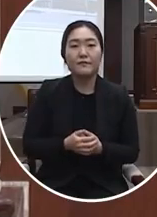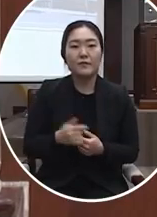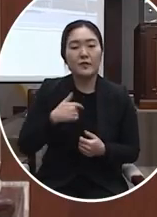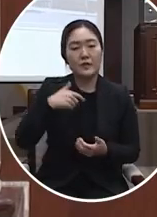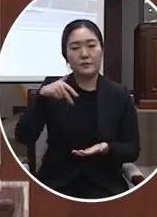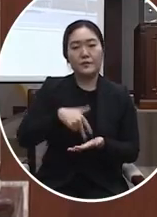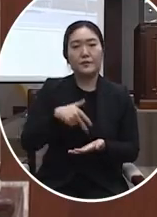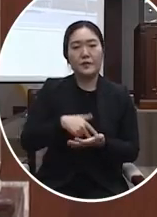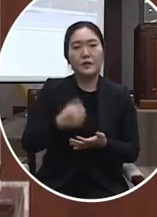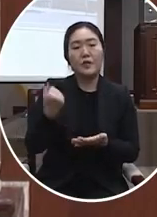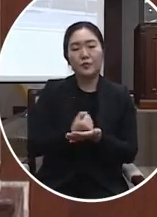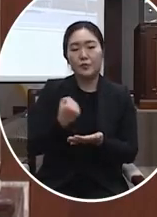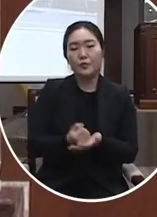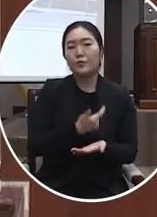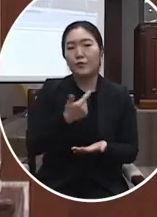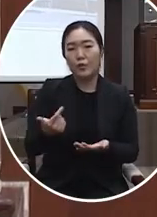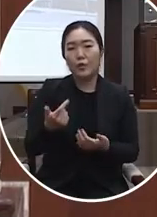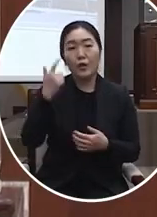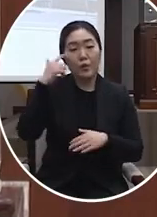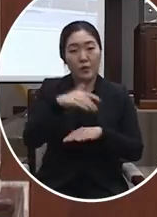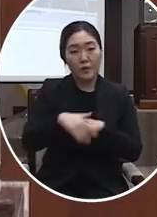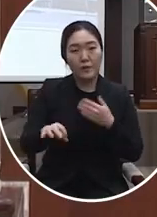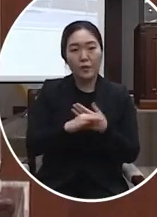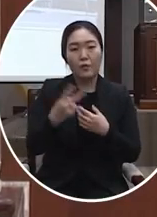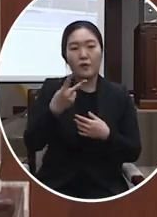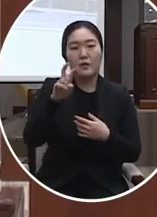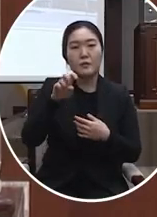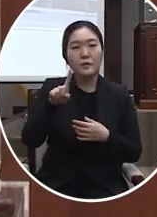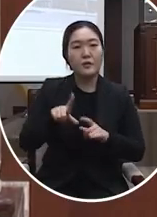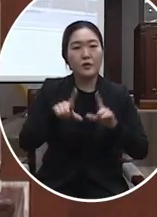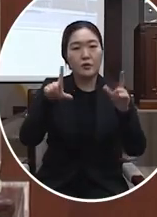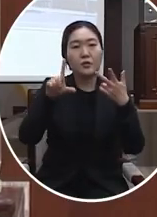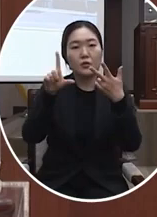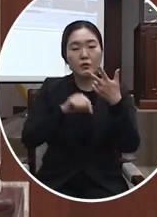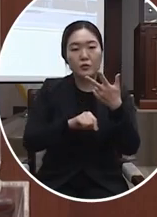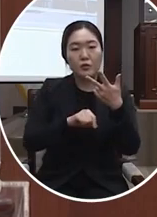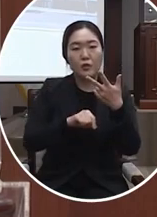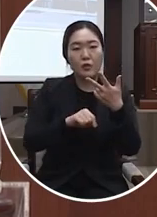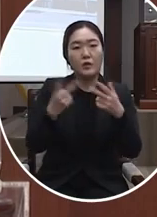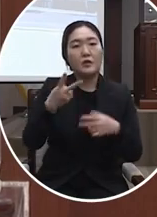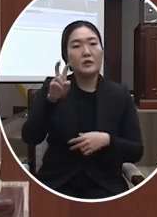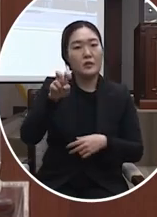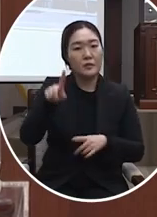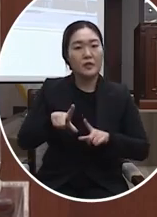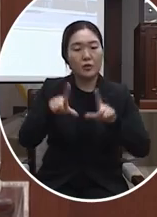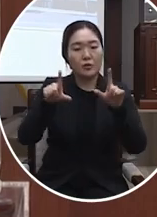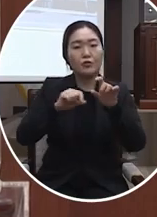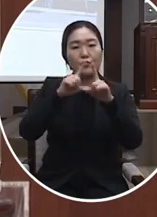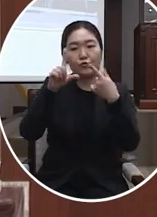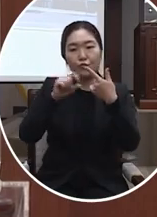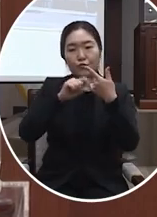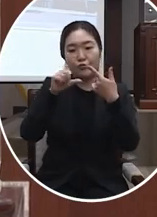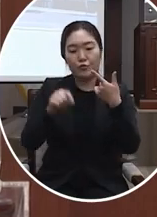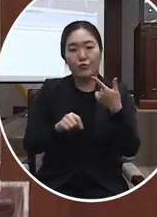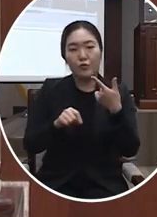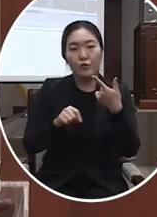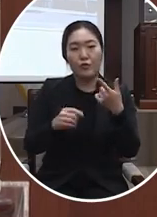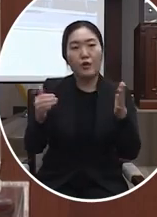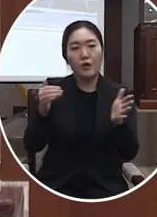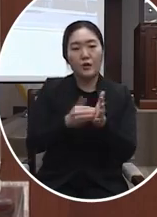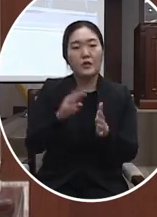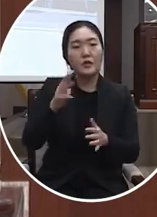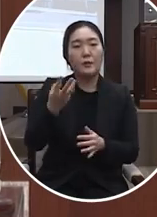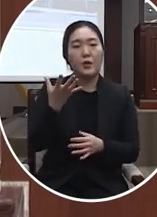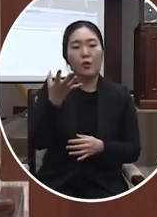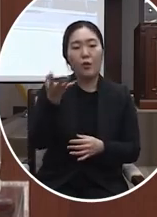본의원은 아쉬움이 많이 남습니다. 계획대로라면 2021년 7월부터 2022년 6월까지 12,300억